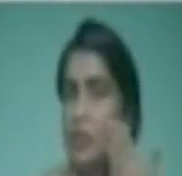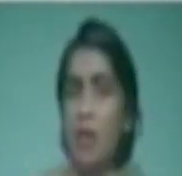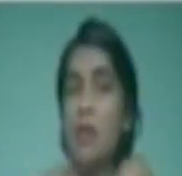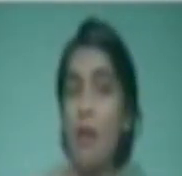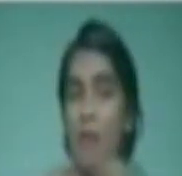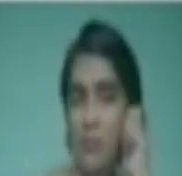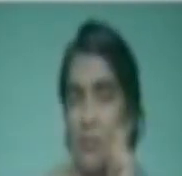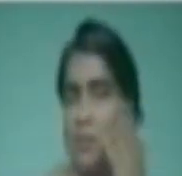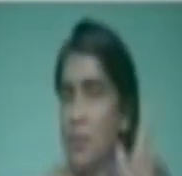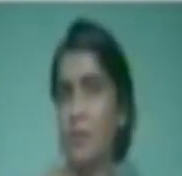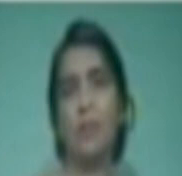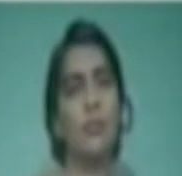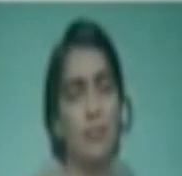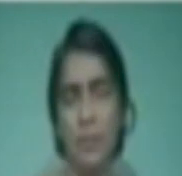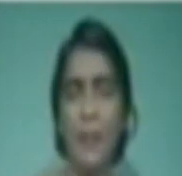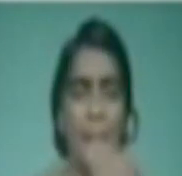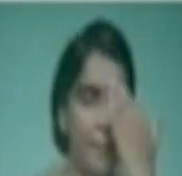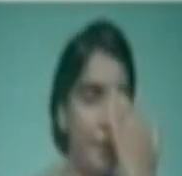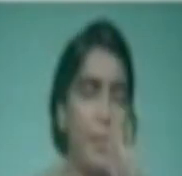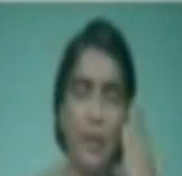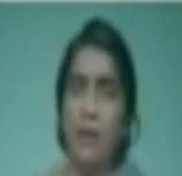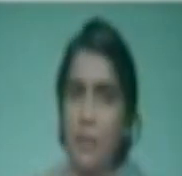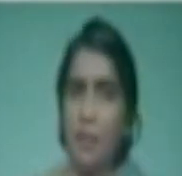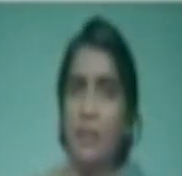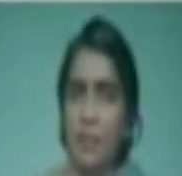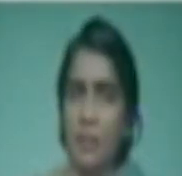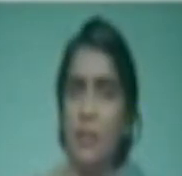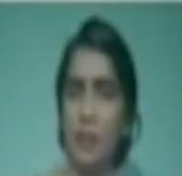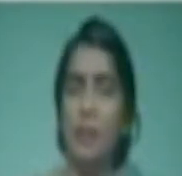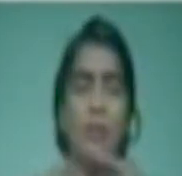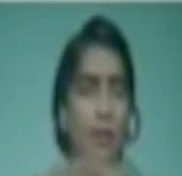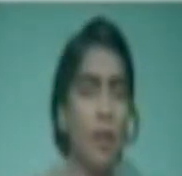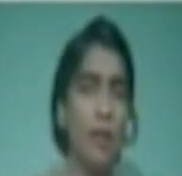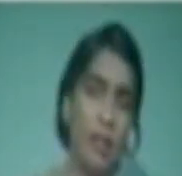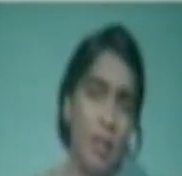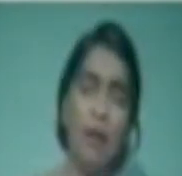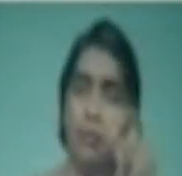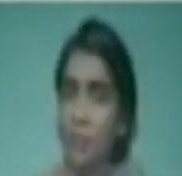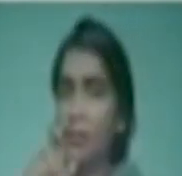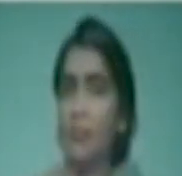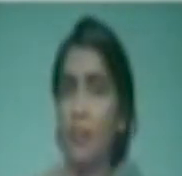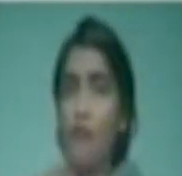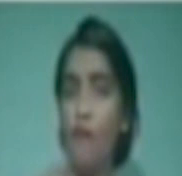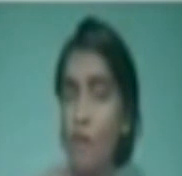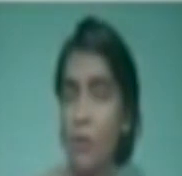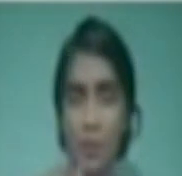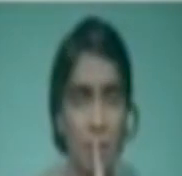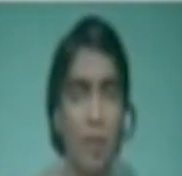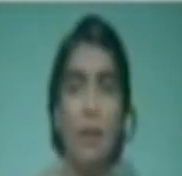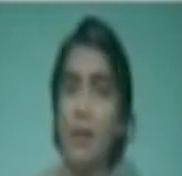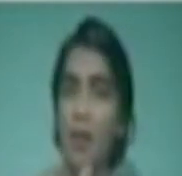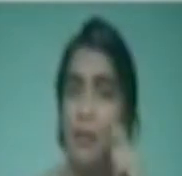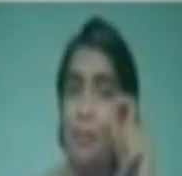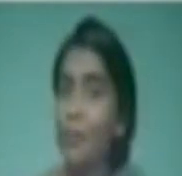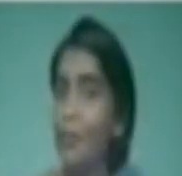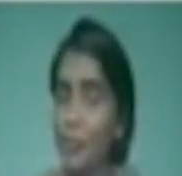රාජ්‍ය ත්‍රස්තවාදයක් හැටියට, කරුණා කළ මේක නතර කරන්න. මේ තරුණ පරපුර වෙනුවෙන් හඬනගපු, රටේ